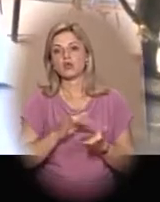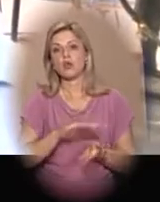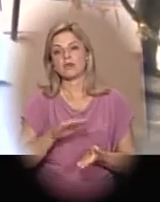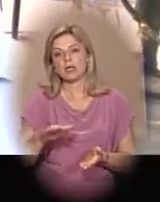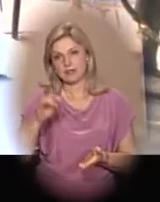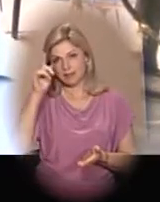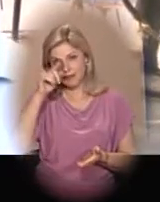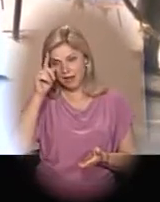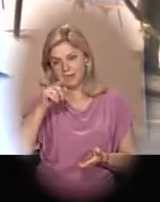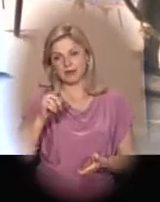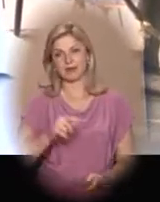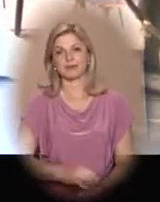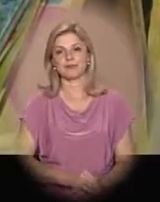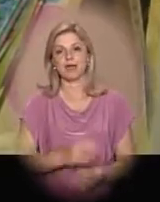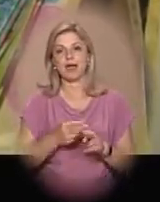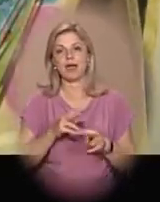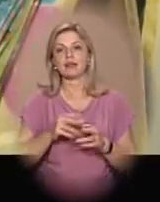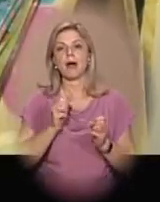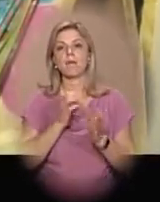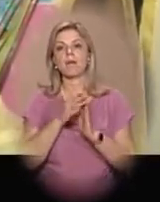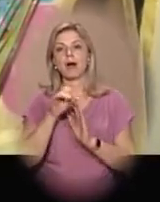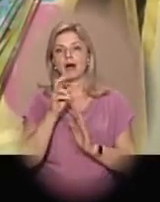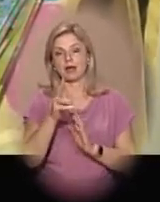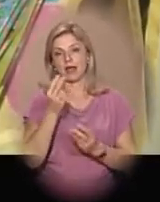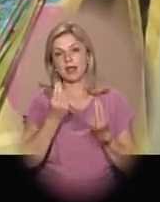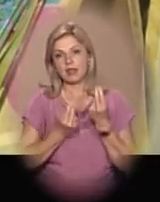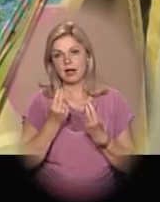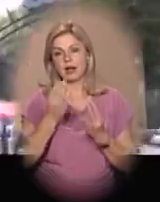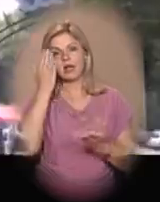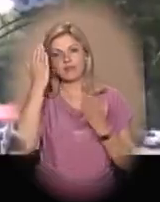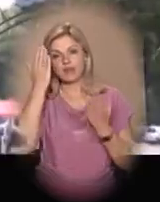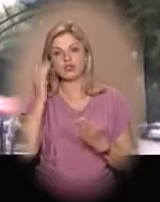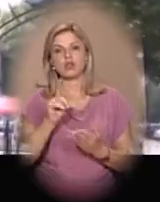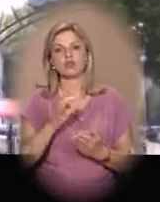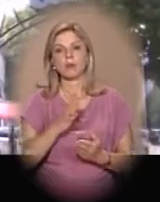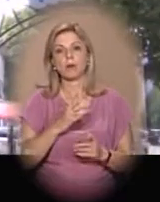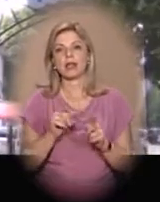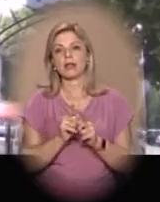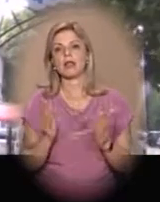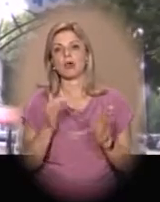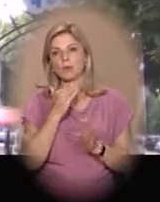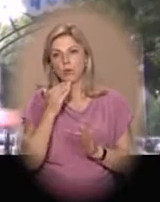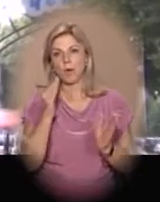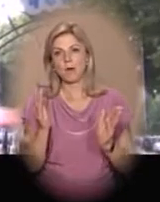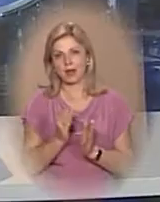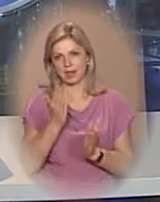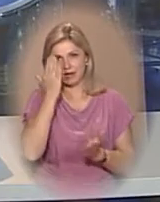Це вот такой парк развлечений, парк ігор. Щоб в цьому ігровому парку було багато вот таких маленьких развлечений.